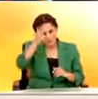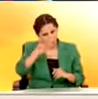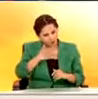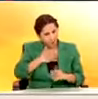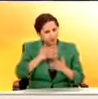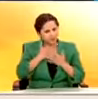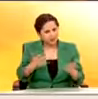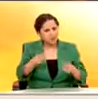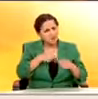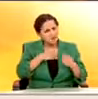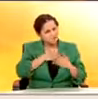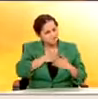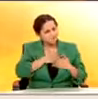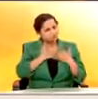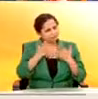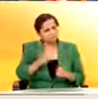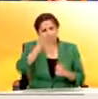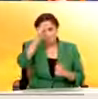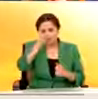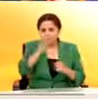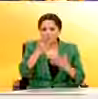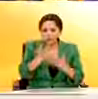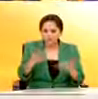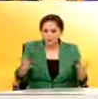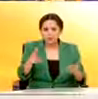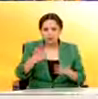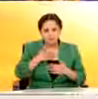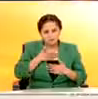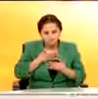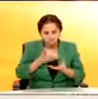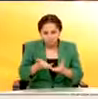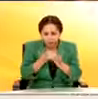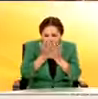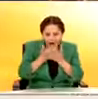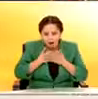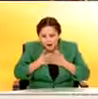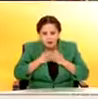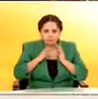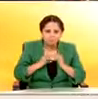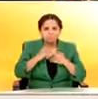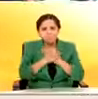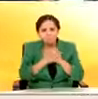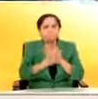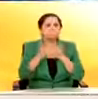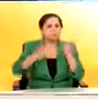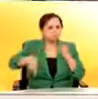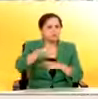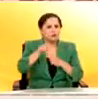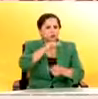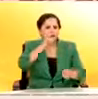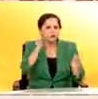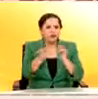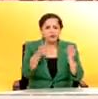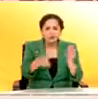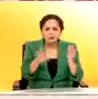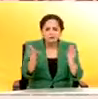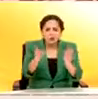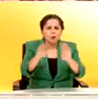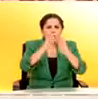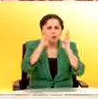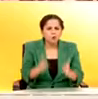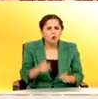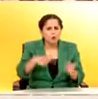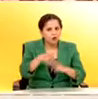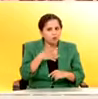अपने मन से भारतीय उत्पादों को चुन रहे थे। इस बदलाव को छोटे से छोटे दुकानदार ने